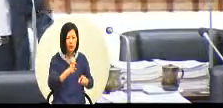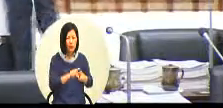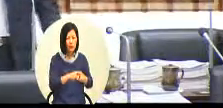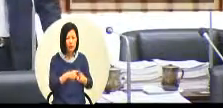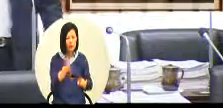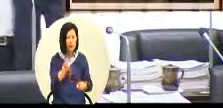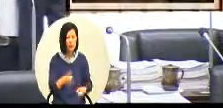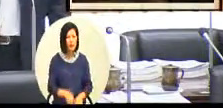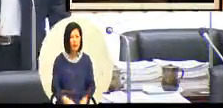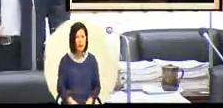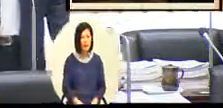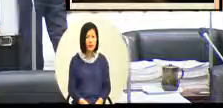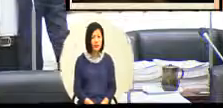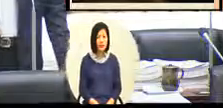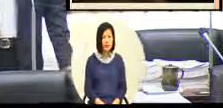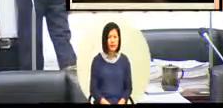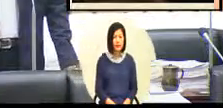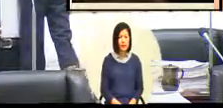好，